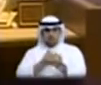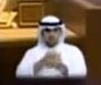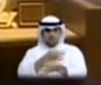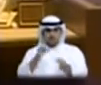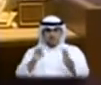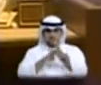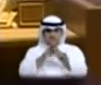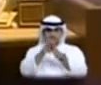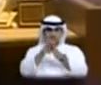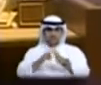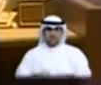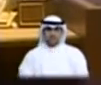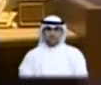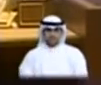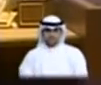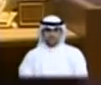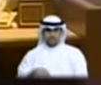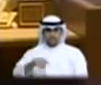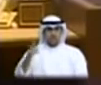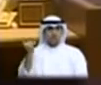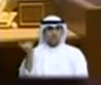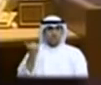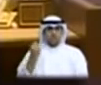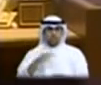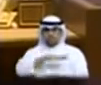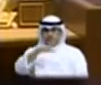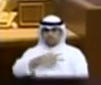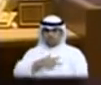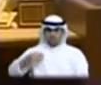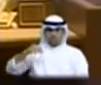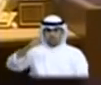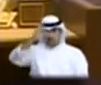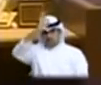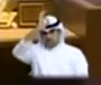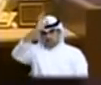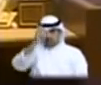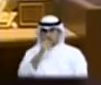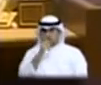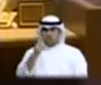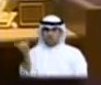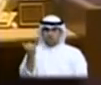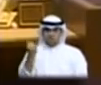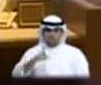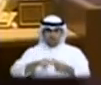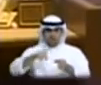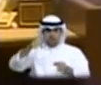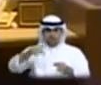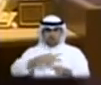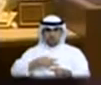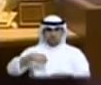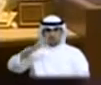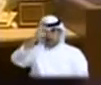والإنجازات التنموية، هذا ما يدركه يقينا أصحاب الجلالة والسمو قادة دول مجلس